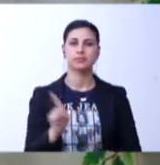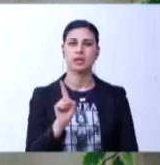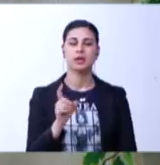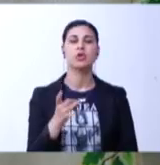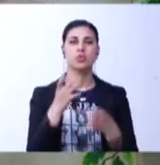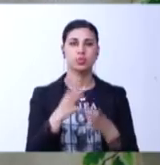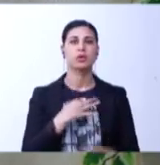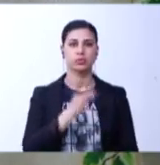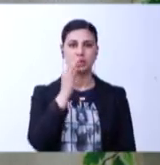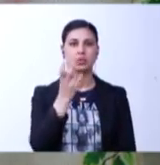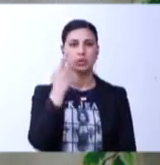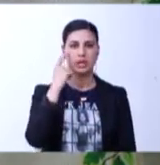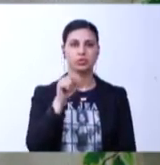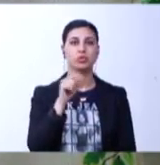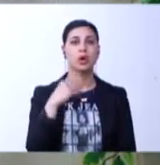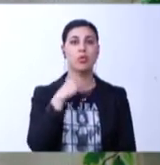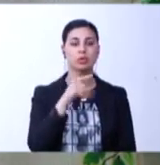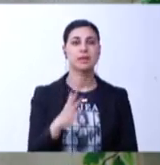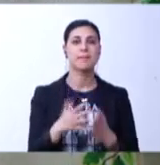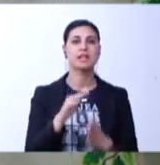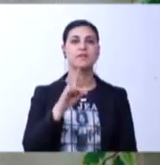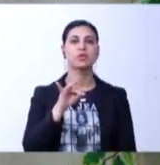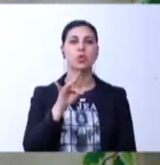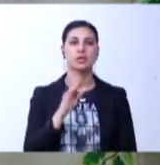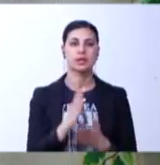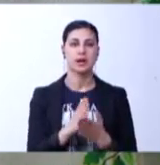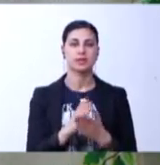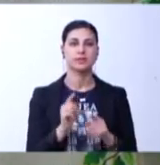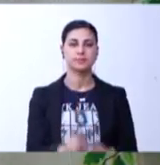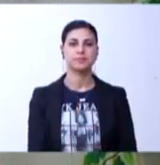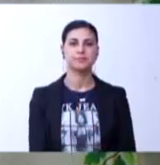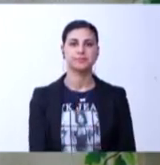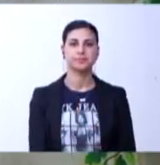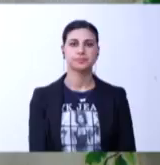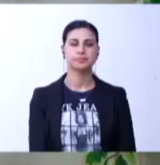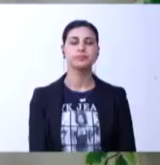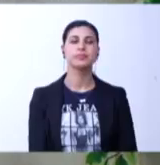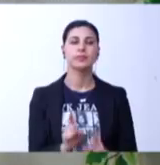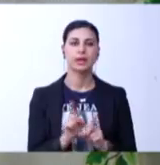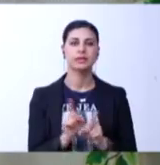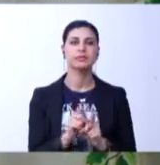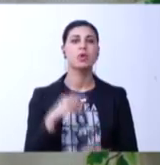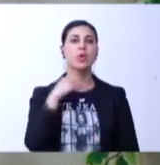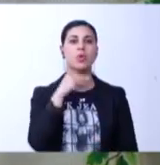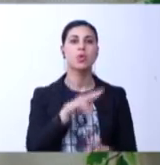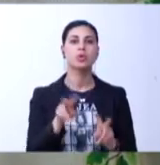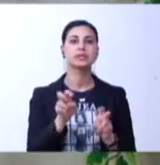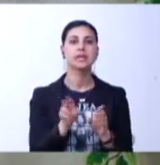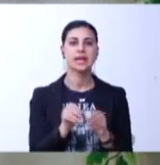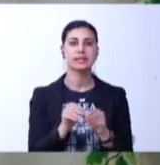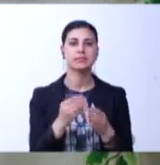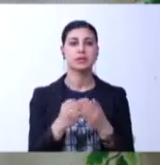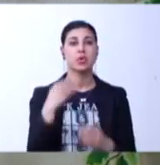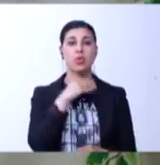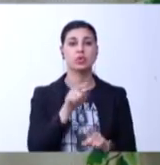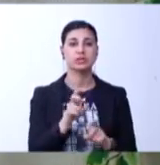უბრალოდ მოგაწოდეთ ეს ინფორმაცია იმისათვის, რომ გაითვალისწინოთ ყოველდღიურ რაციონში. აგრეთვე ხორც პროდუქტებთან ერთად, ანუ